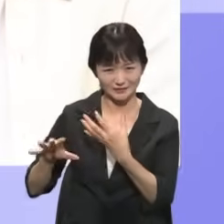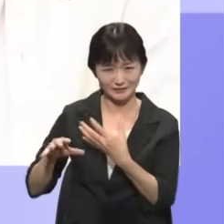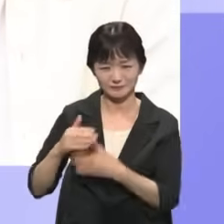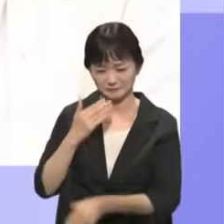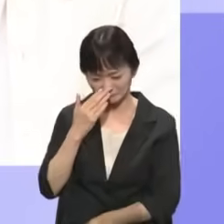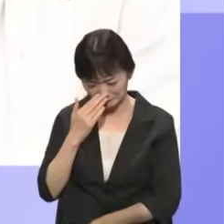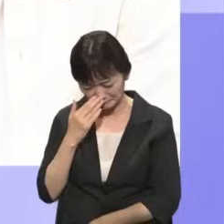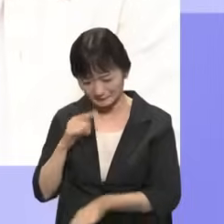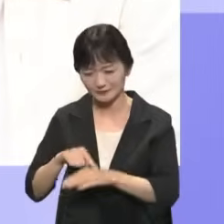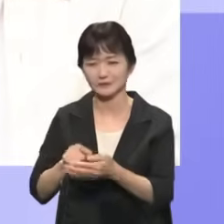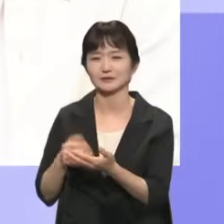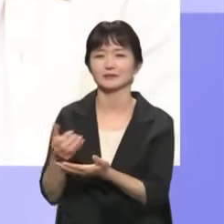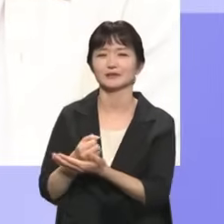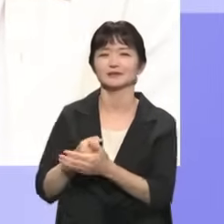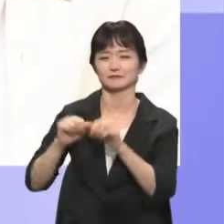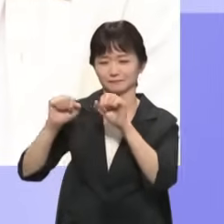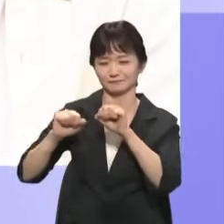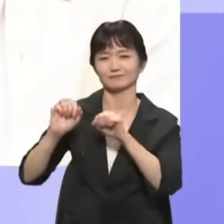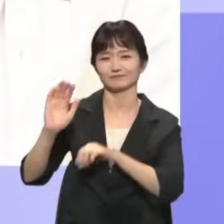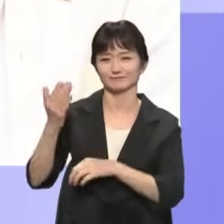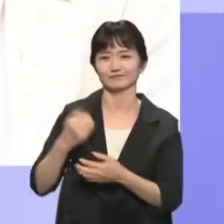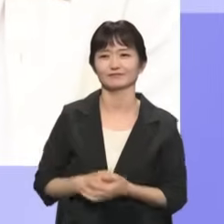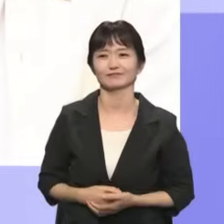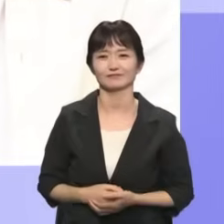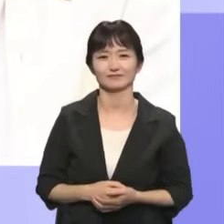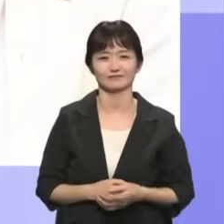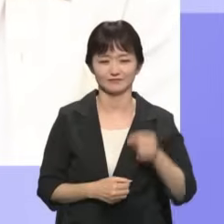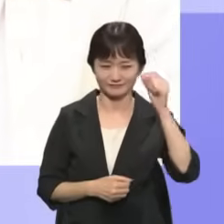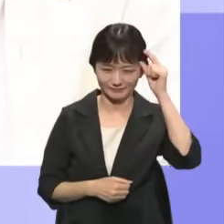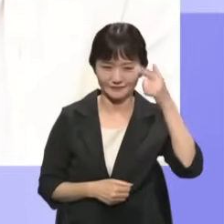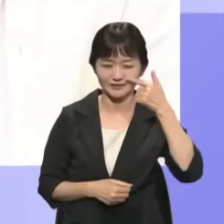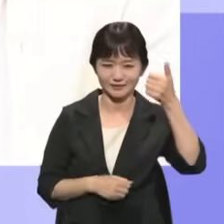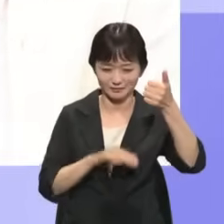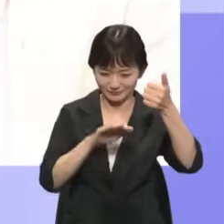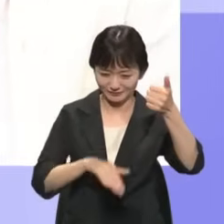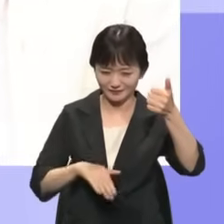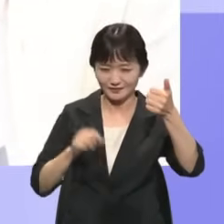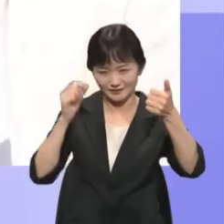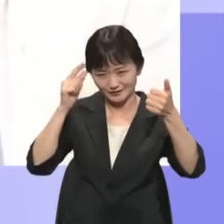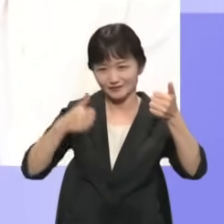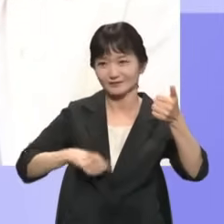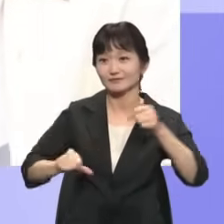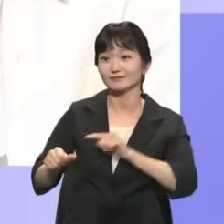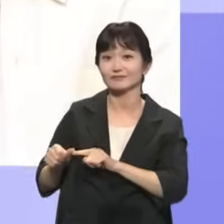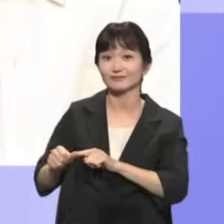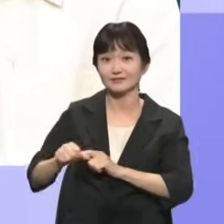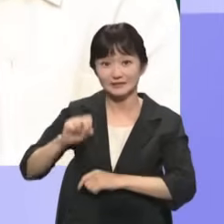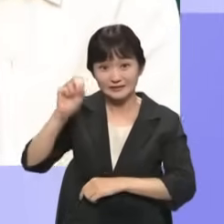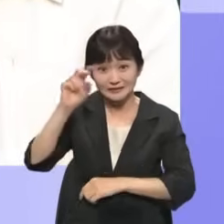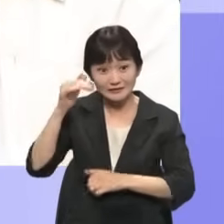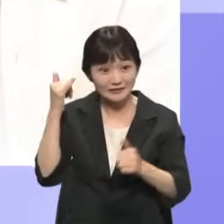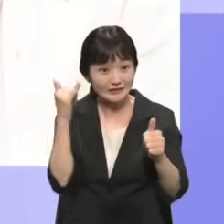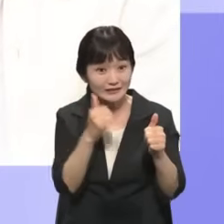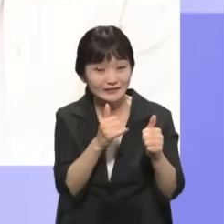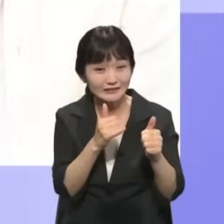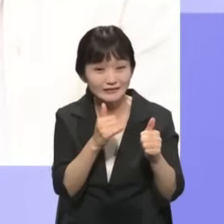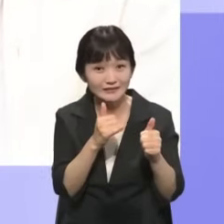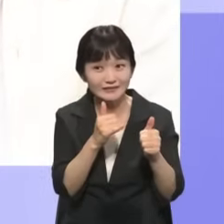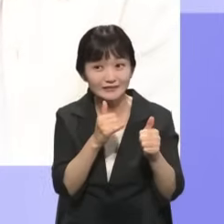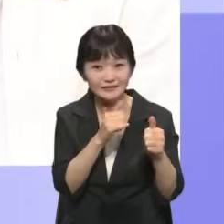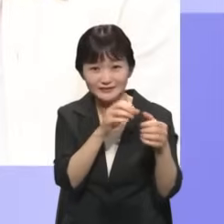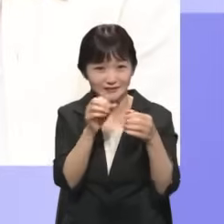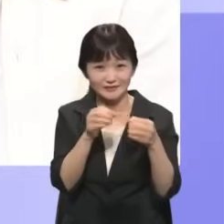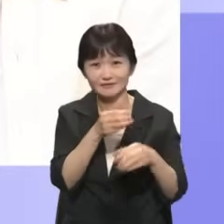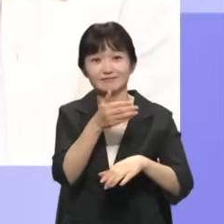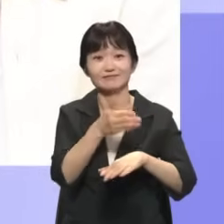그렇죠, 그렇죠. 그러니까 역시 훌륭한 아버지 밑에 훌륭한 아드님이라는 생각이 들고, 오늘 깜짝 전화 연결했는데 말씀해주셔서